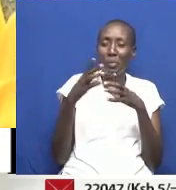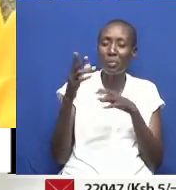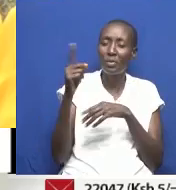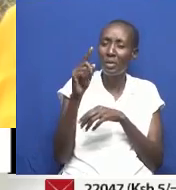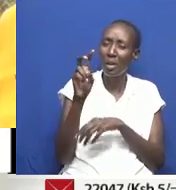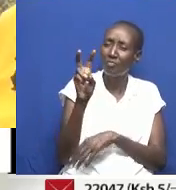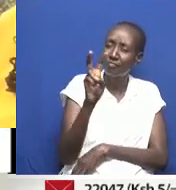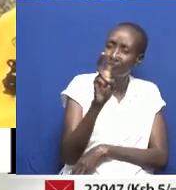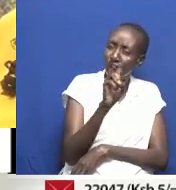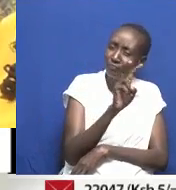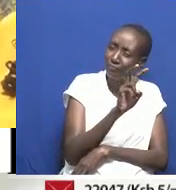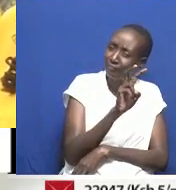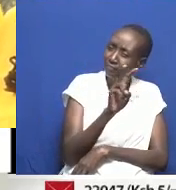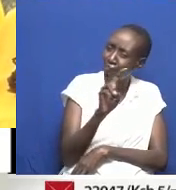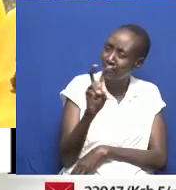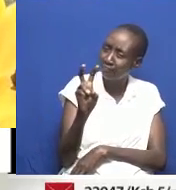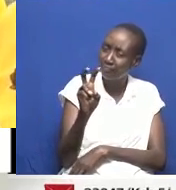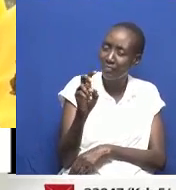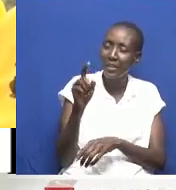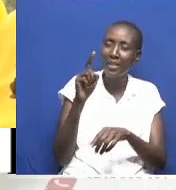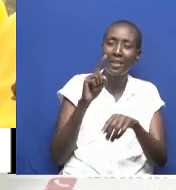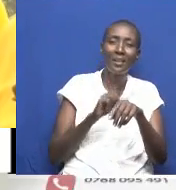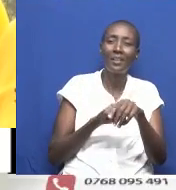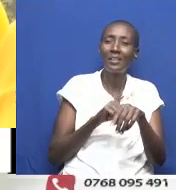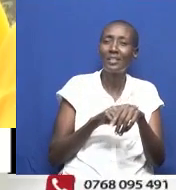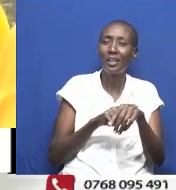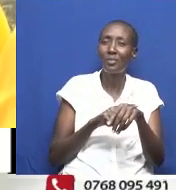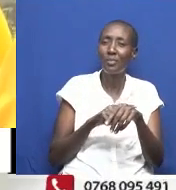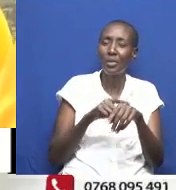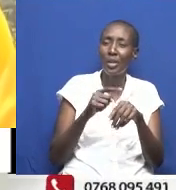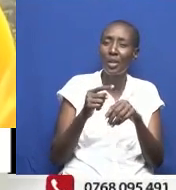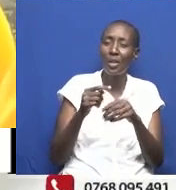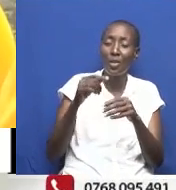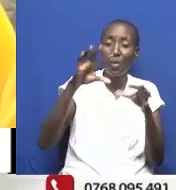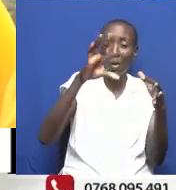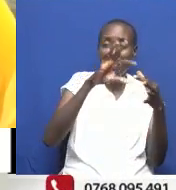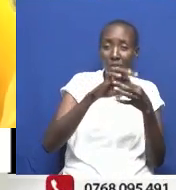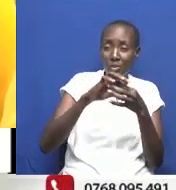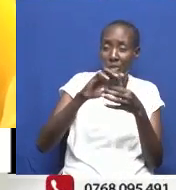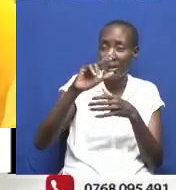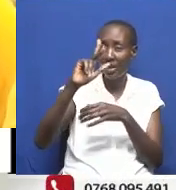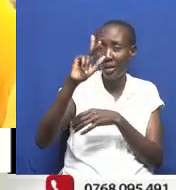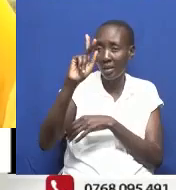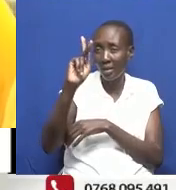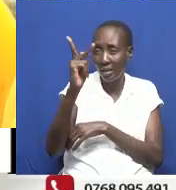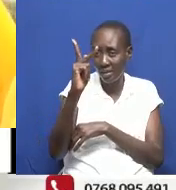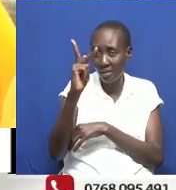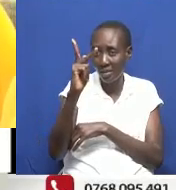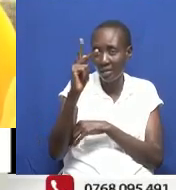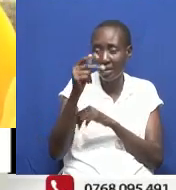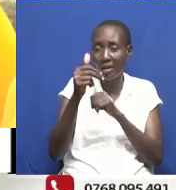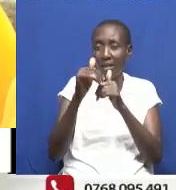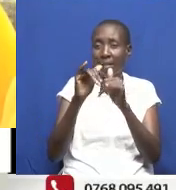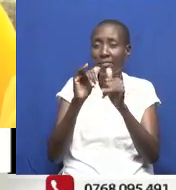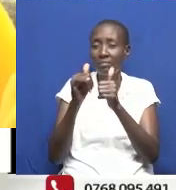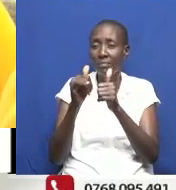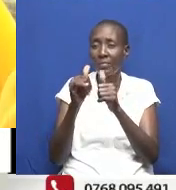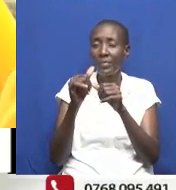talent yetu hapa. Na tukishawaingiza hapo kwa hizo za Kenya, hizi league za Kenya, hapo itakuwa rahisi kwa sababu watakuwa